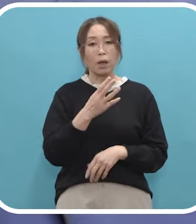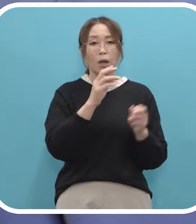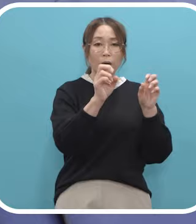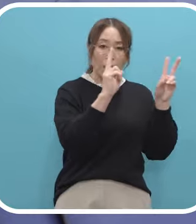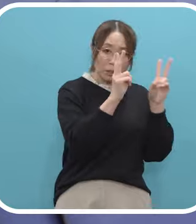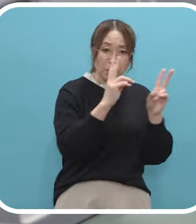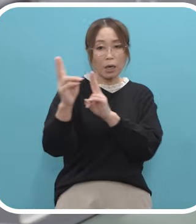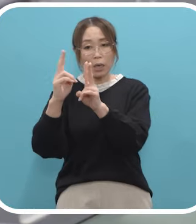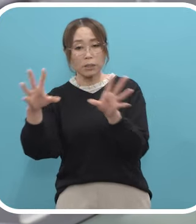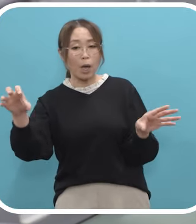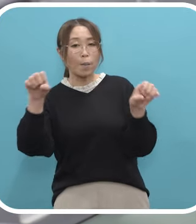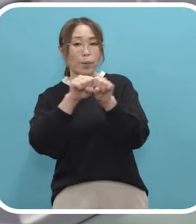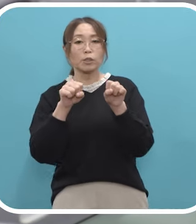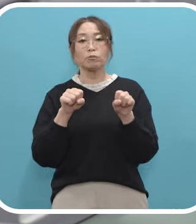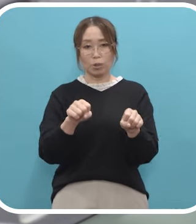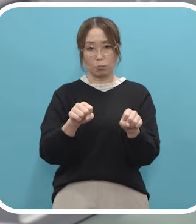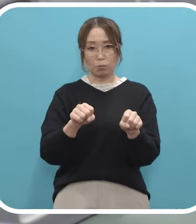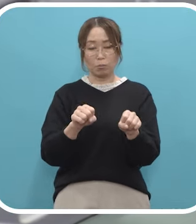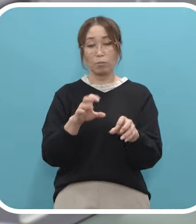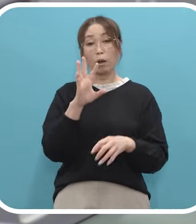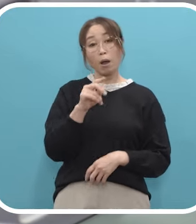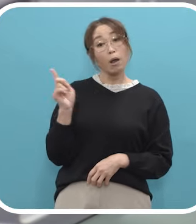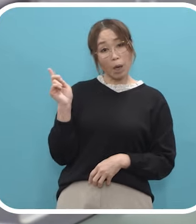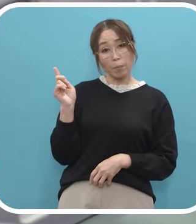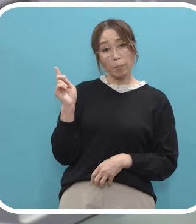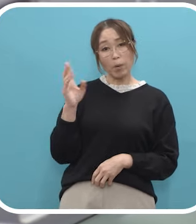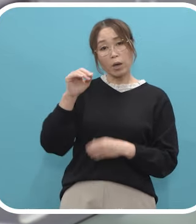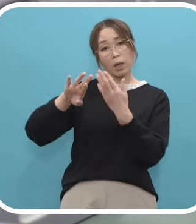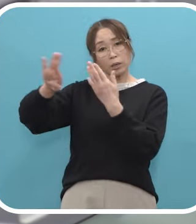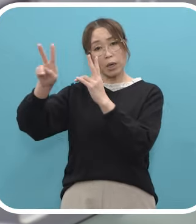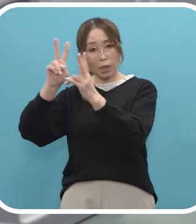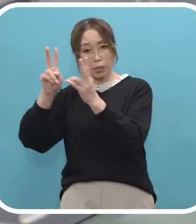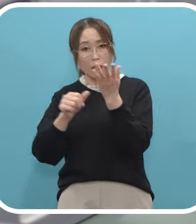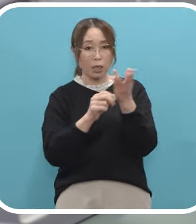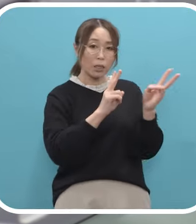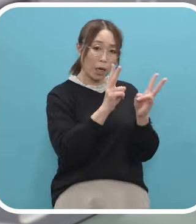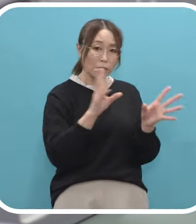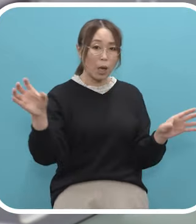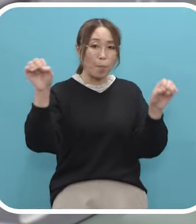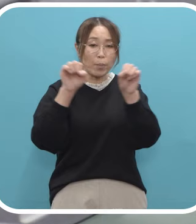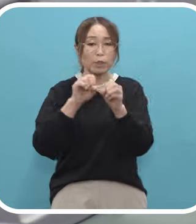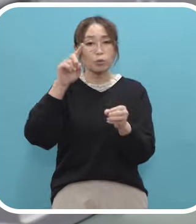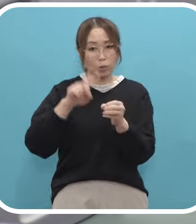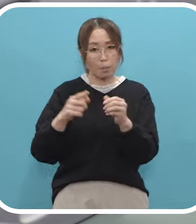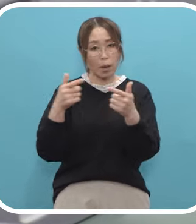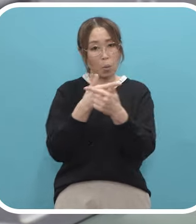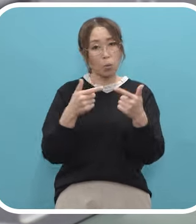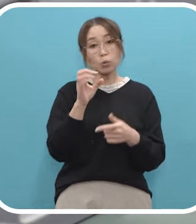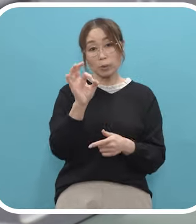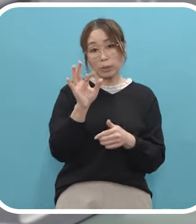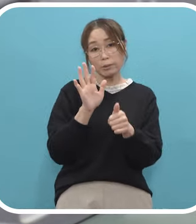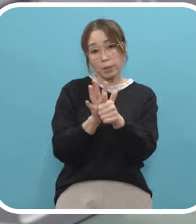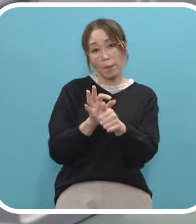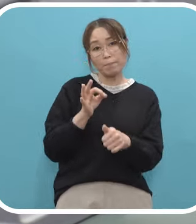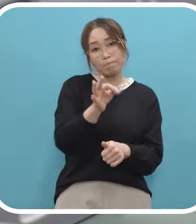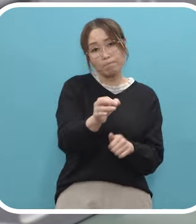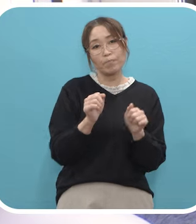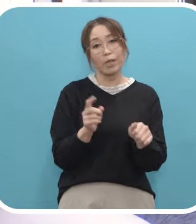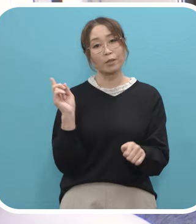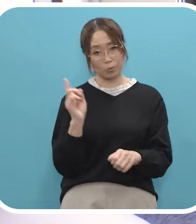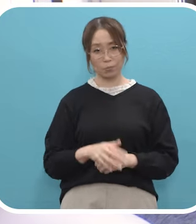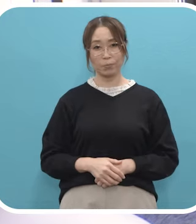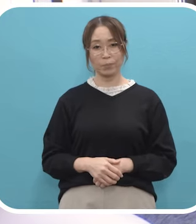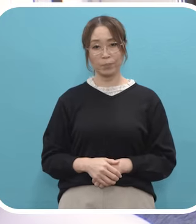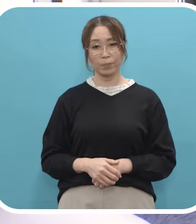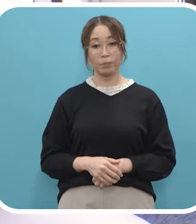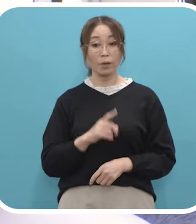も行っています。県でも県外在住者へのマッチング旅費支援などを行っているんですよ。 技